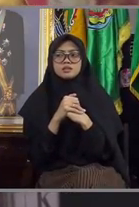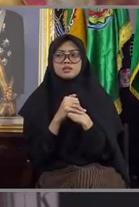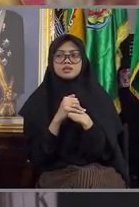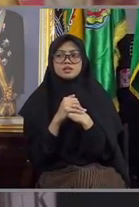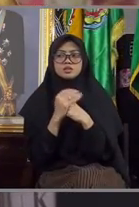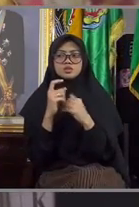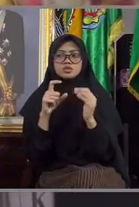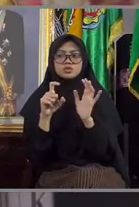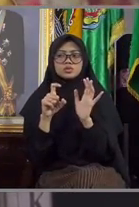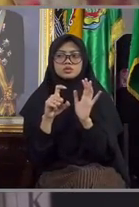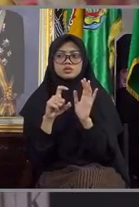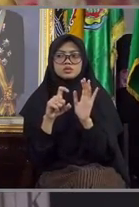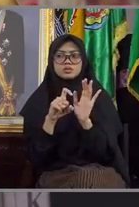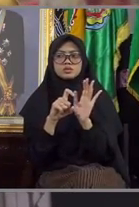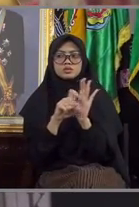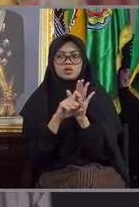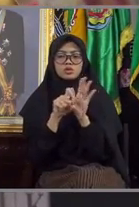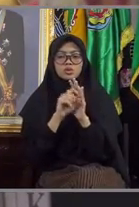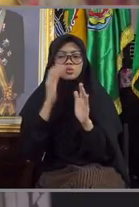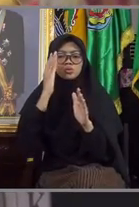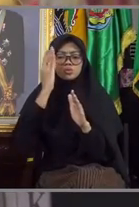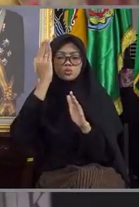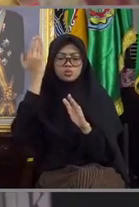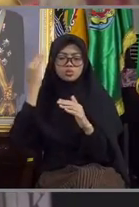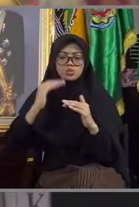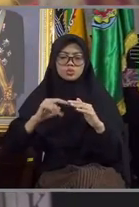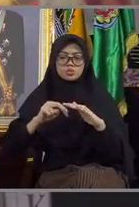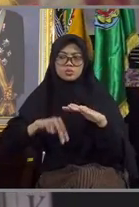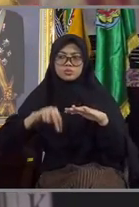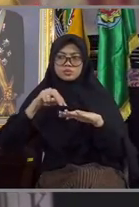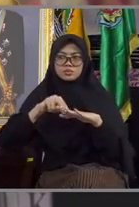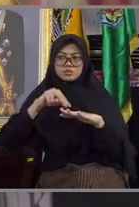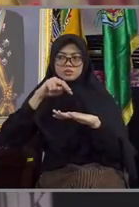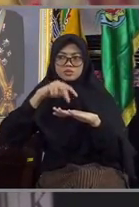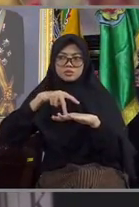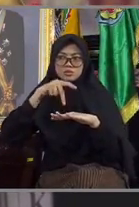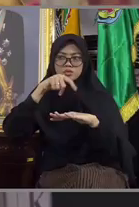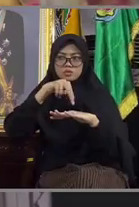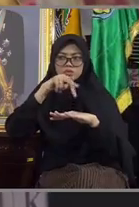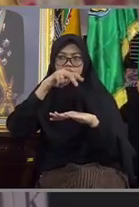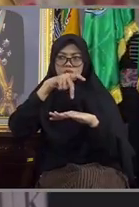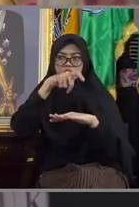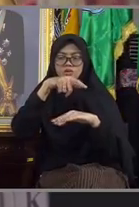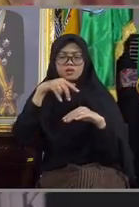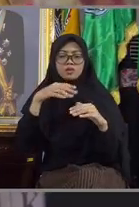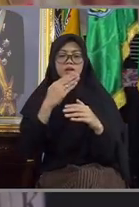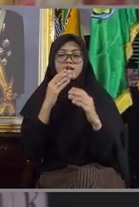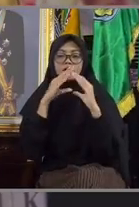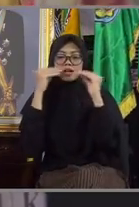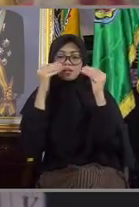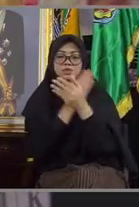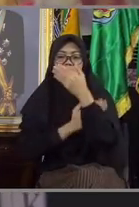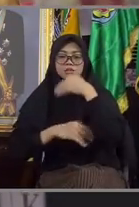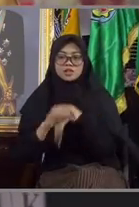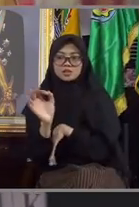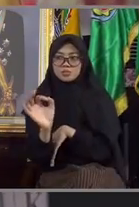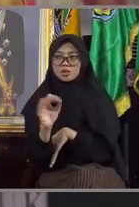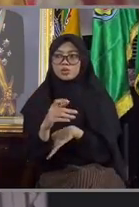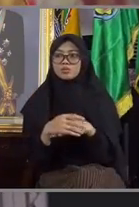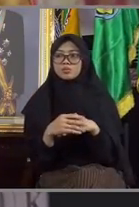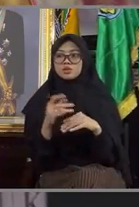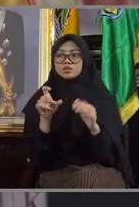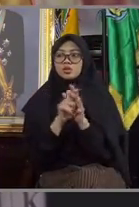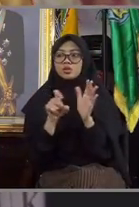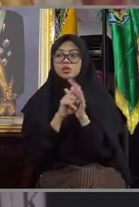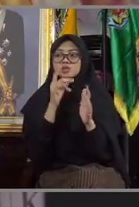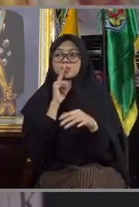jalan menuju masuk itu hanya trap-trapan. Kemudian itu belum ramah untuk kaum difabel. Oh ya Injil. Gitu ya, oke. Okay. Ya seperti